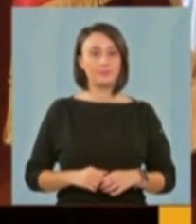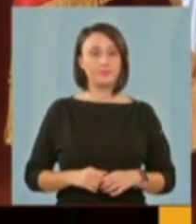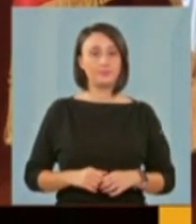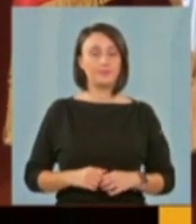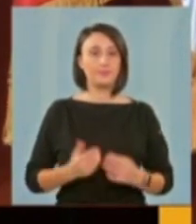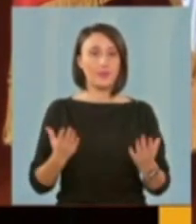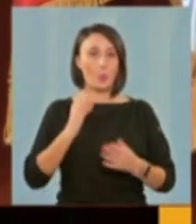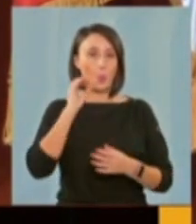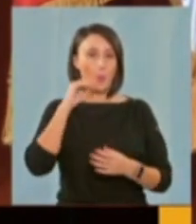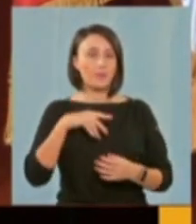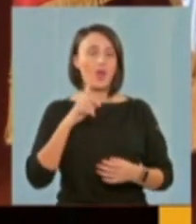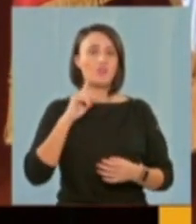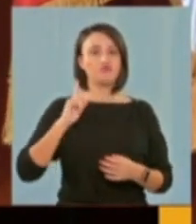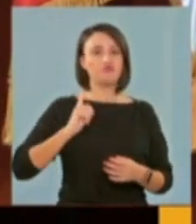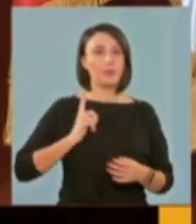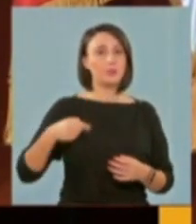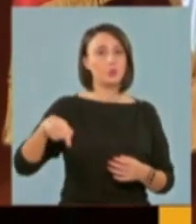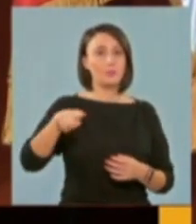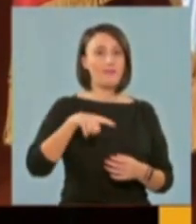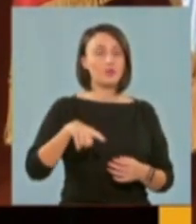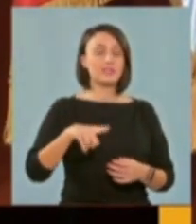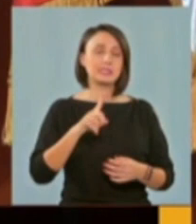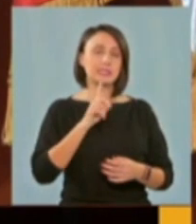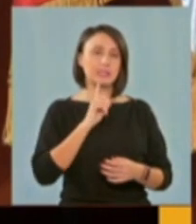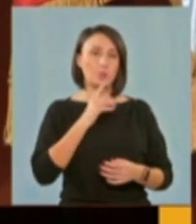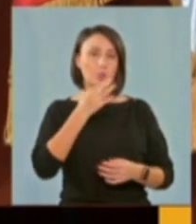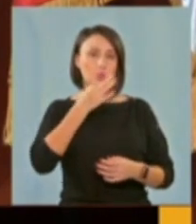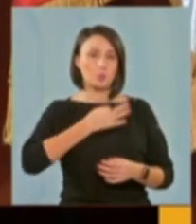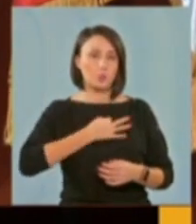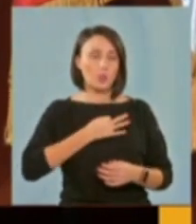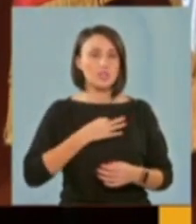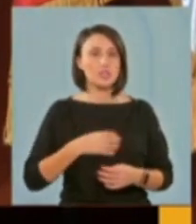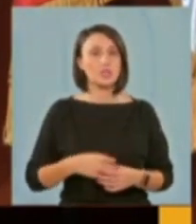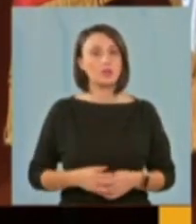ai căror oameni așteaptă de la dumneavoastră doar să le spuneți